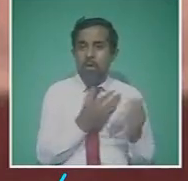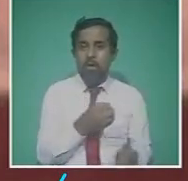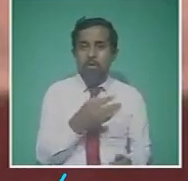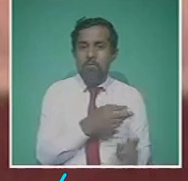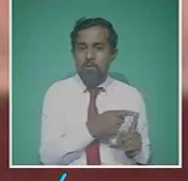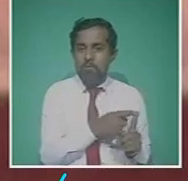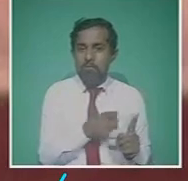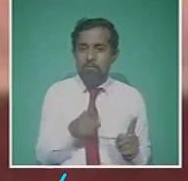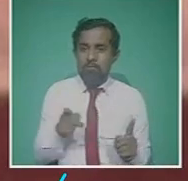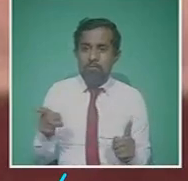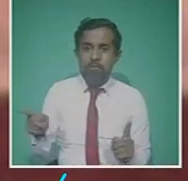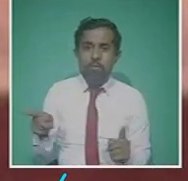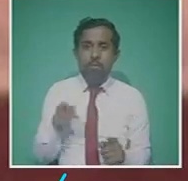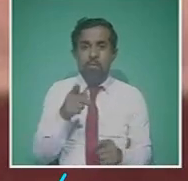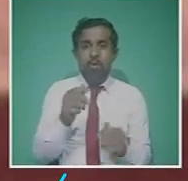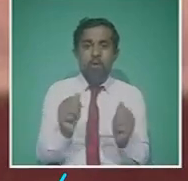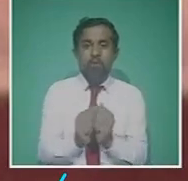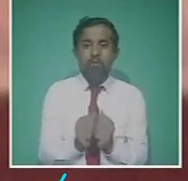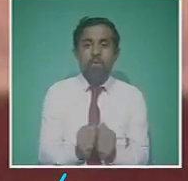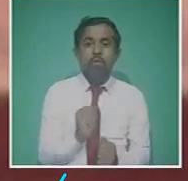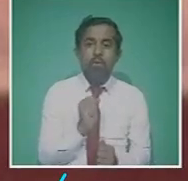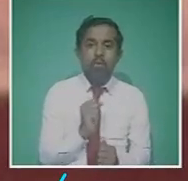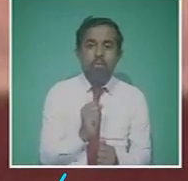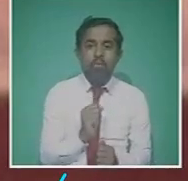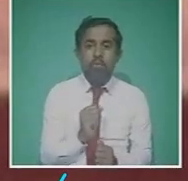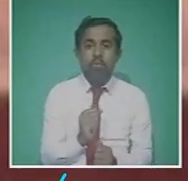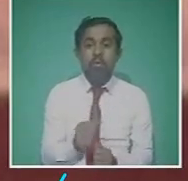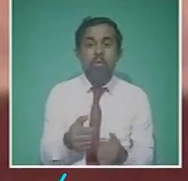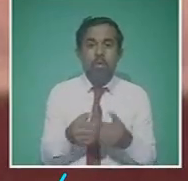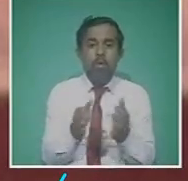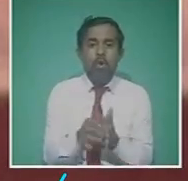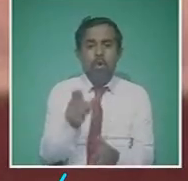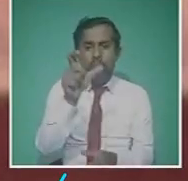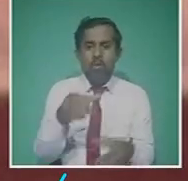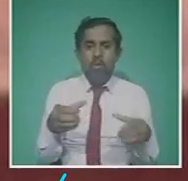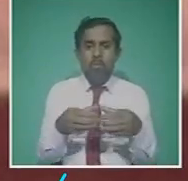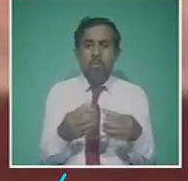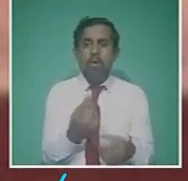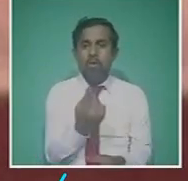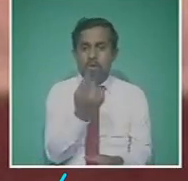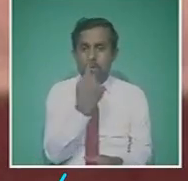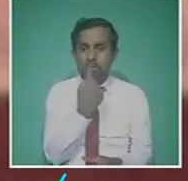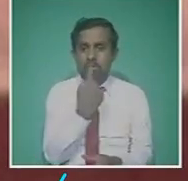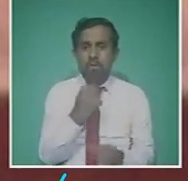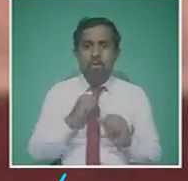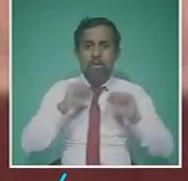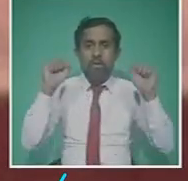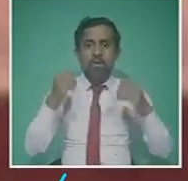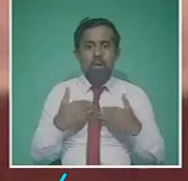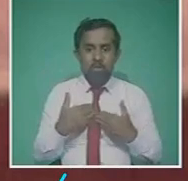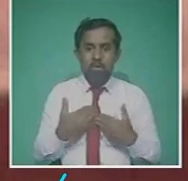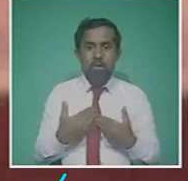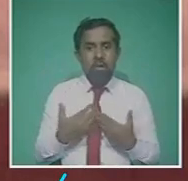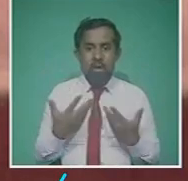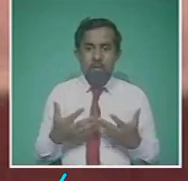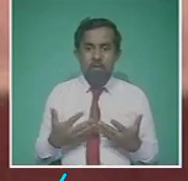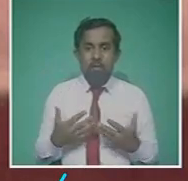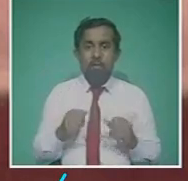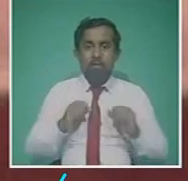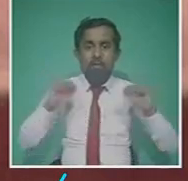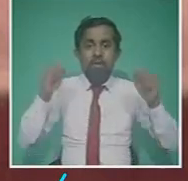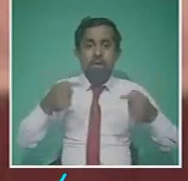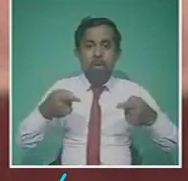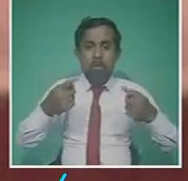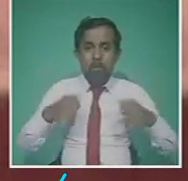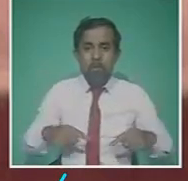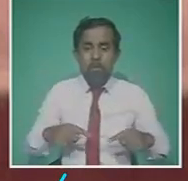ඉඳලා ඔබතුමාලා කටයුතු කරපු ආකාරය අනුව ඔබතුමාලගේ පක්ෂයය කිව්වා අරගලේ අපි ගෙනාවා තමයි හැබැයි අරගලෙන්